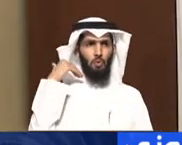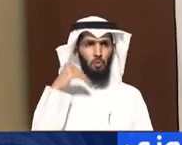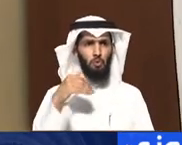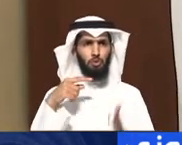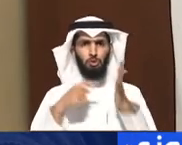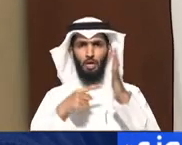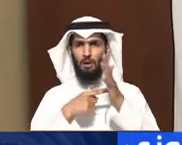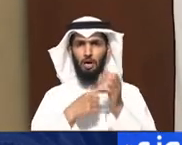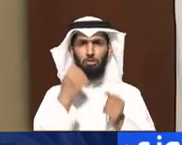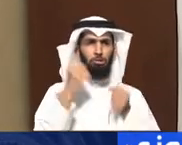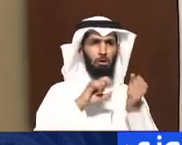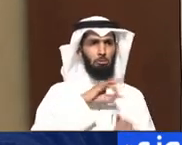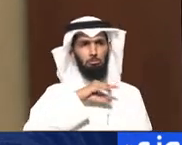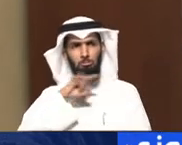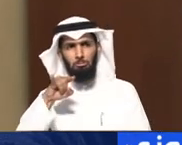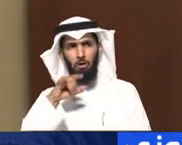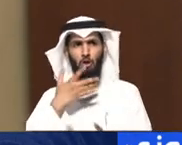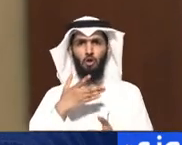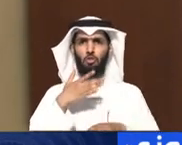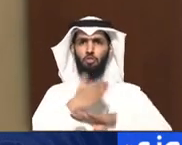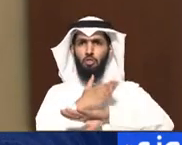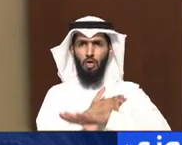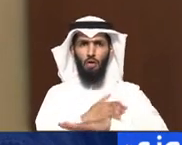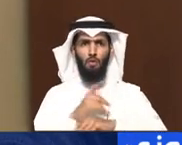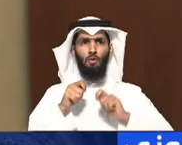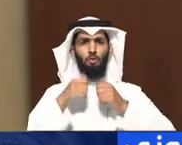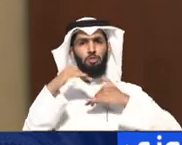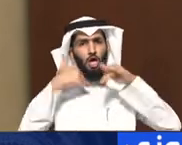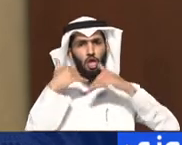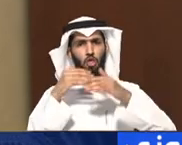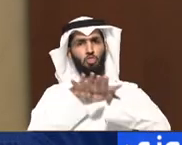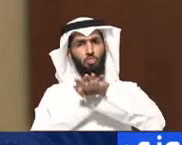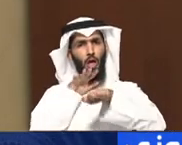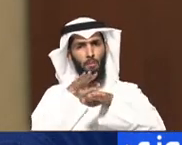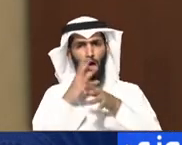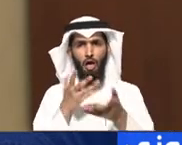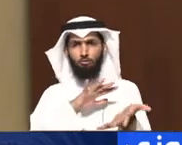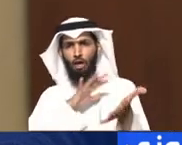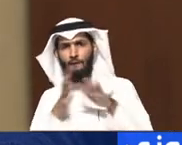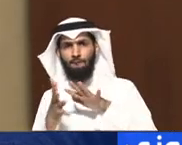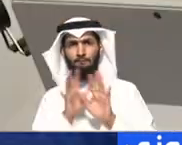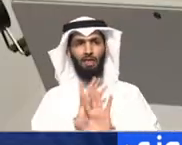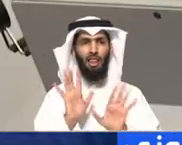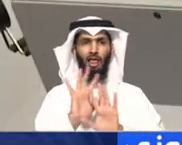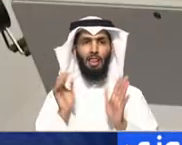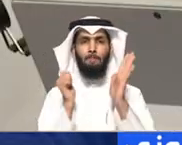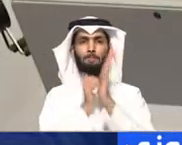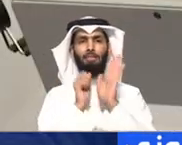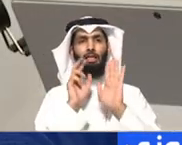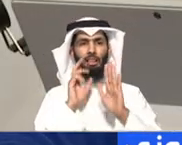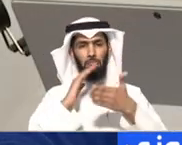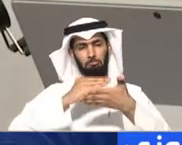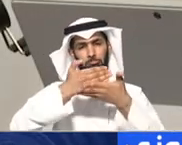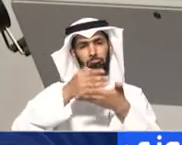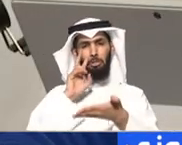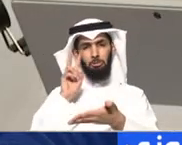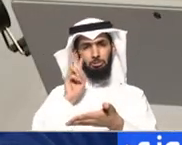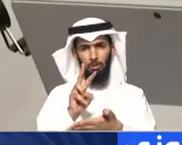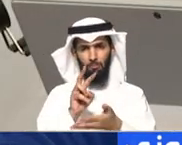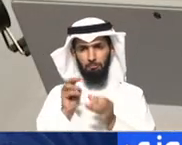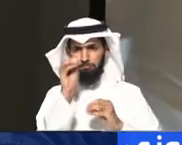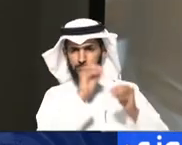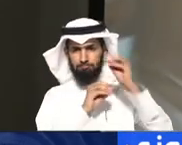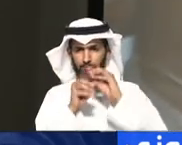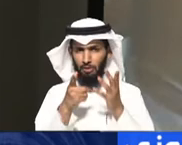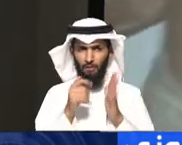الطالب في بيته وتجيه المعلومة على طبق من ذهب، ما عليه إلا فقط أنه يعني يدرسها ويتفاعل معها ويطبق المشاريع